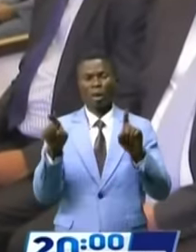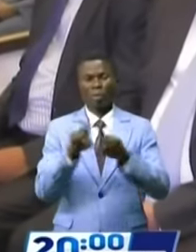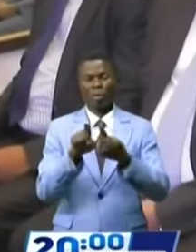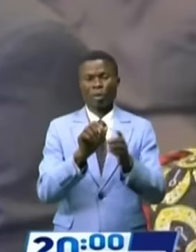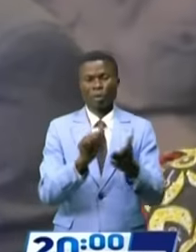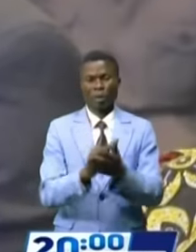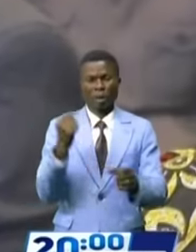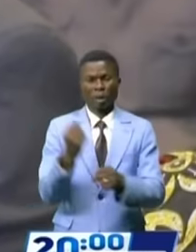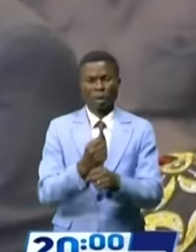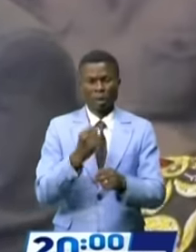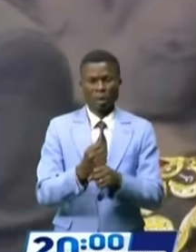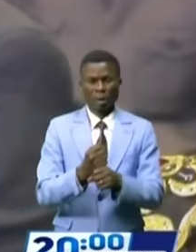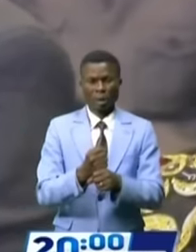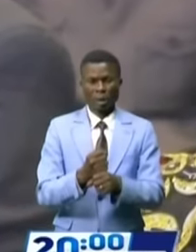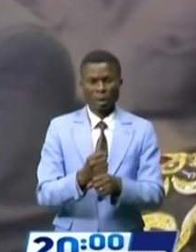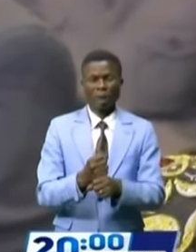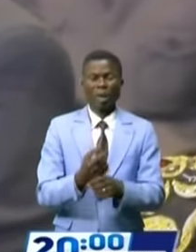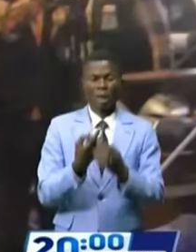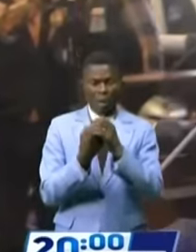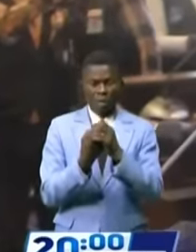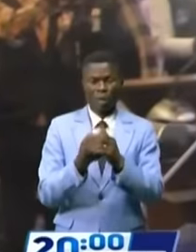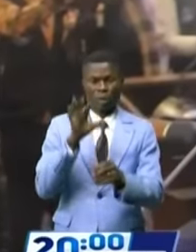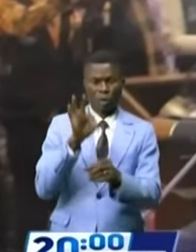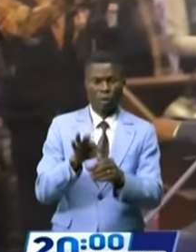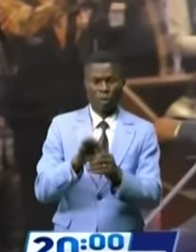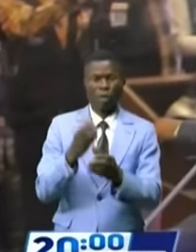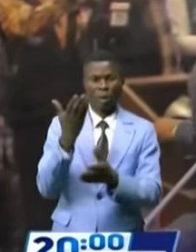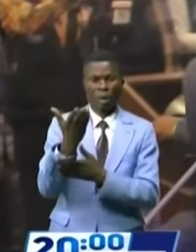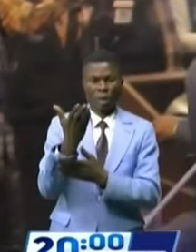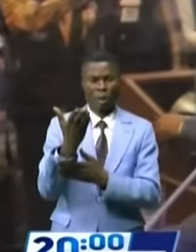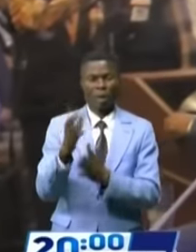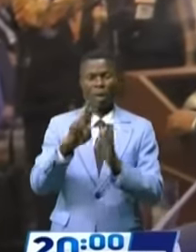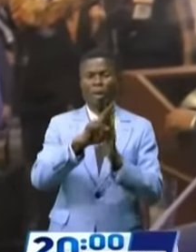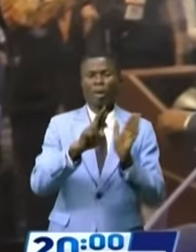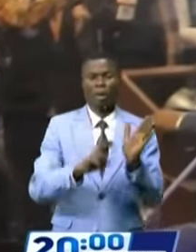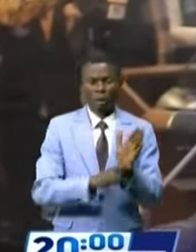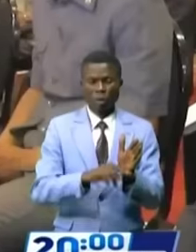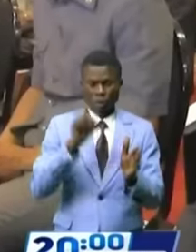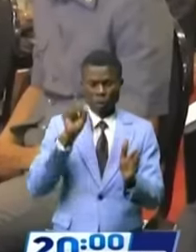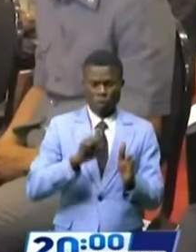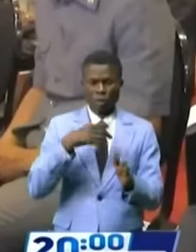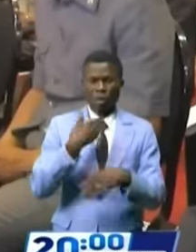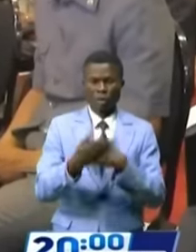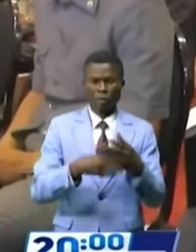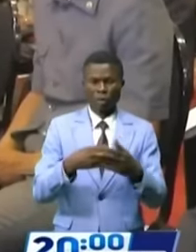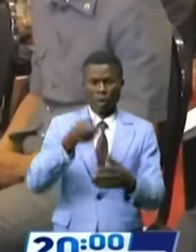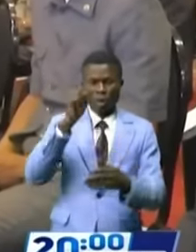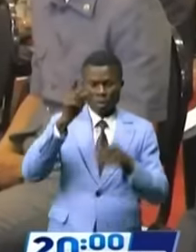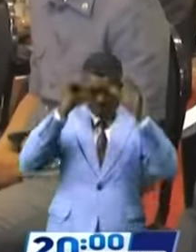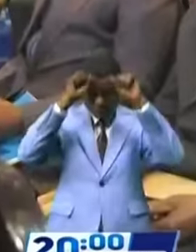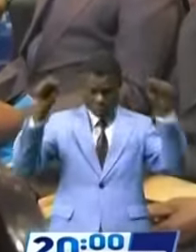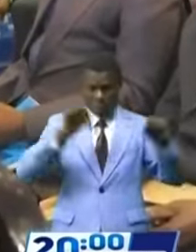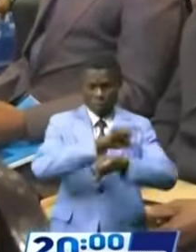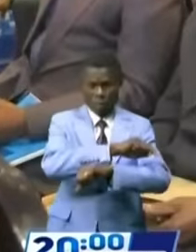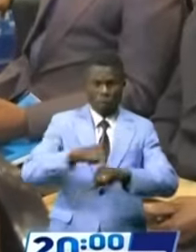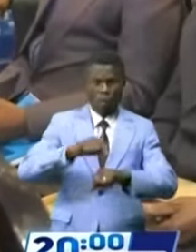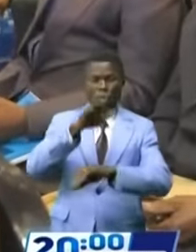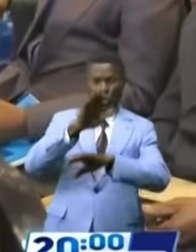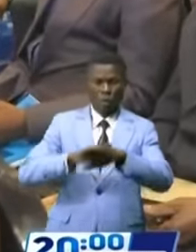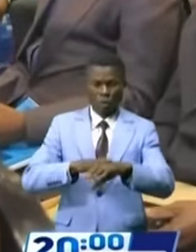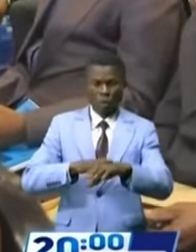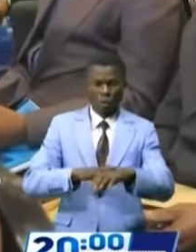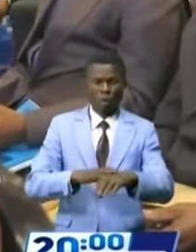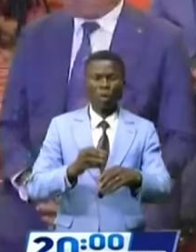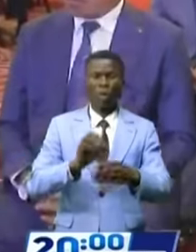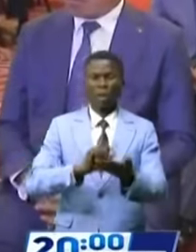qui interviennent à la veille des scrutins est une interpellation sur le rôle que devront jouer les premiers présidents des cours d'appel et les